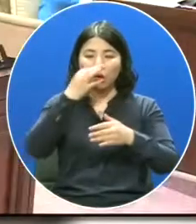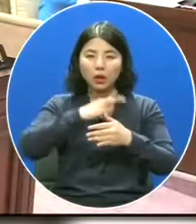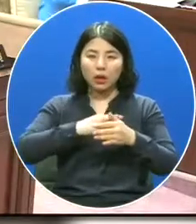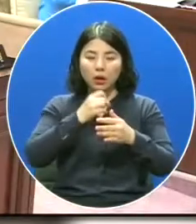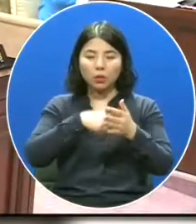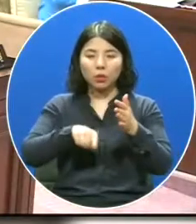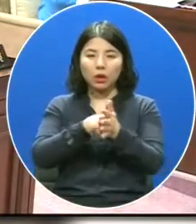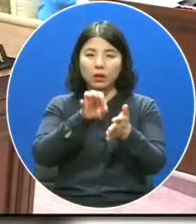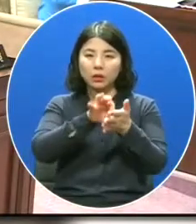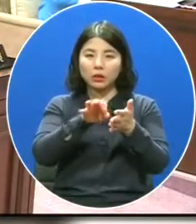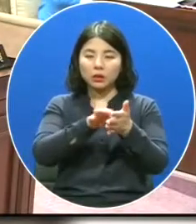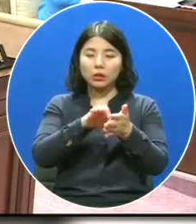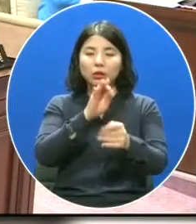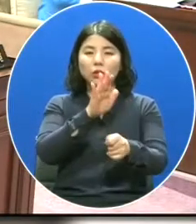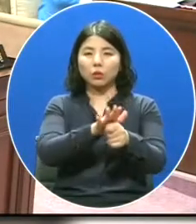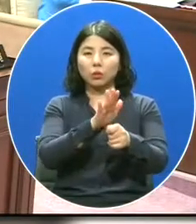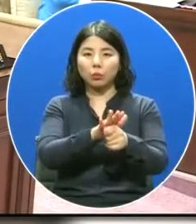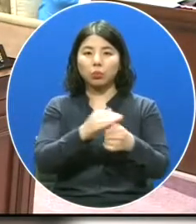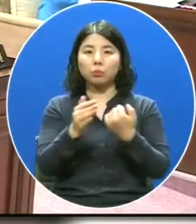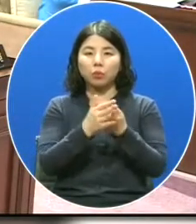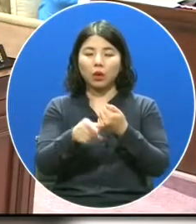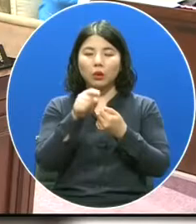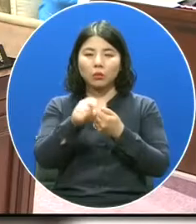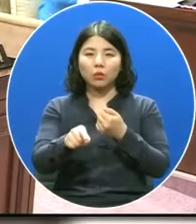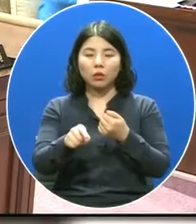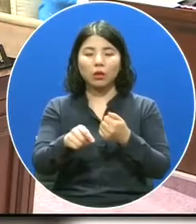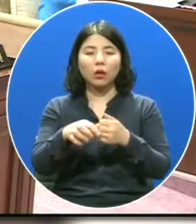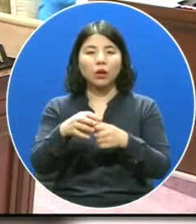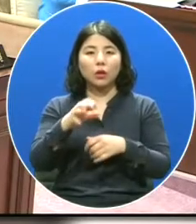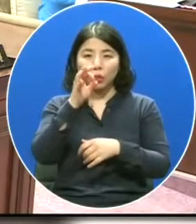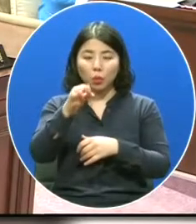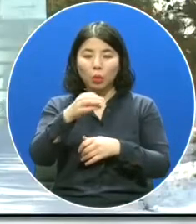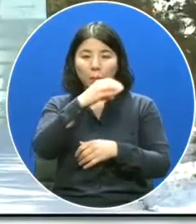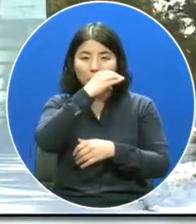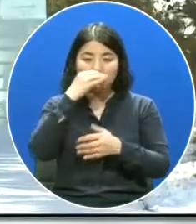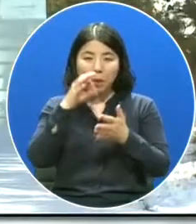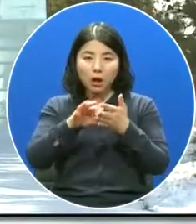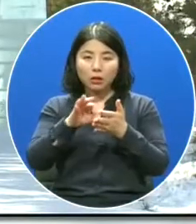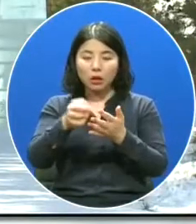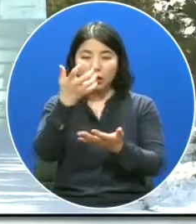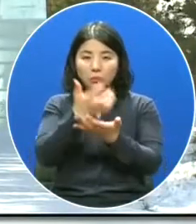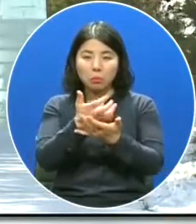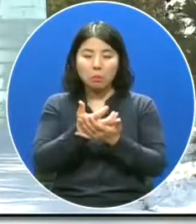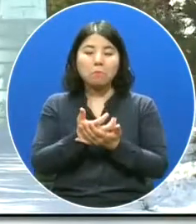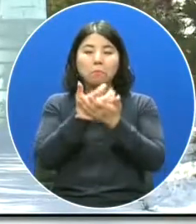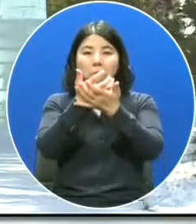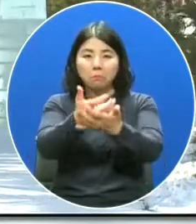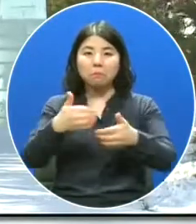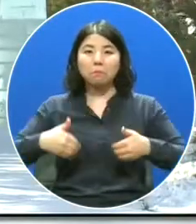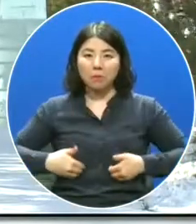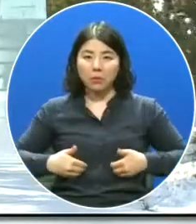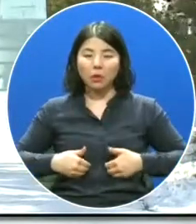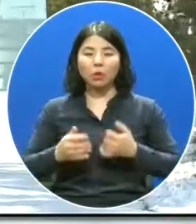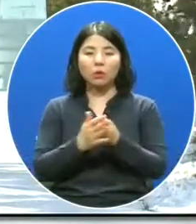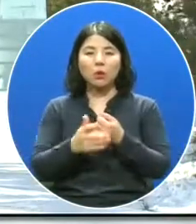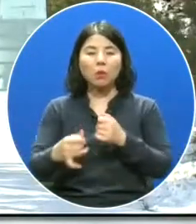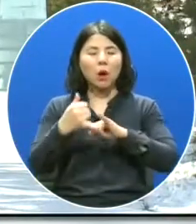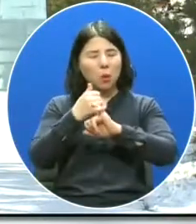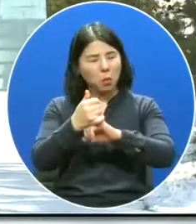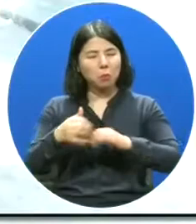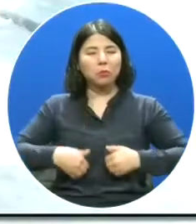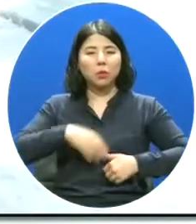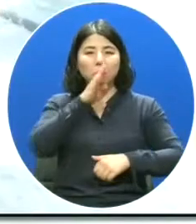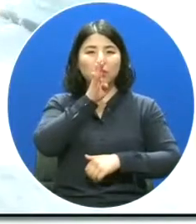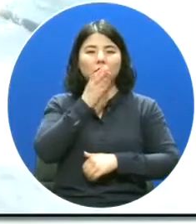사업을 지원하는 용도로 반대급부 없이 돈을 제대로 썼다는 정산 서류만 제출하면 되기 때문에 꼭